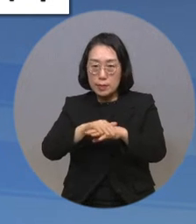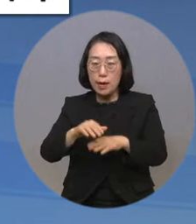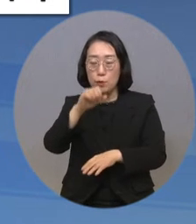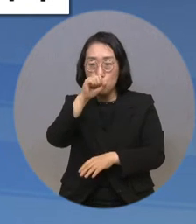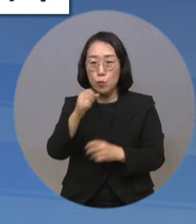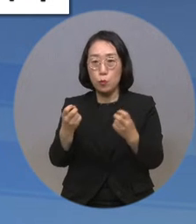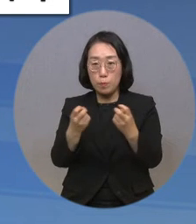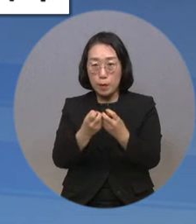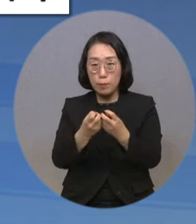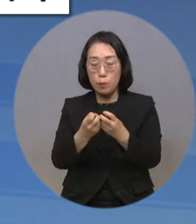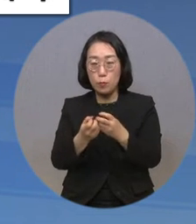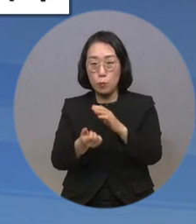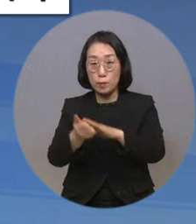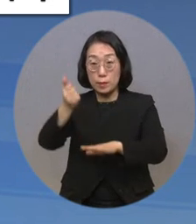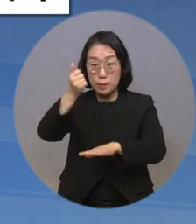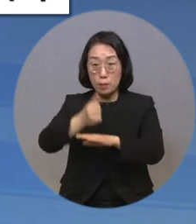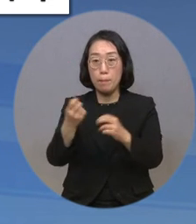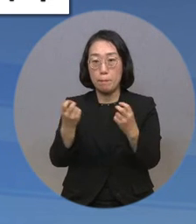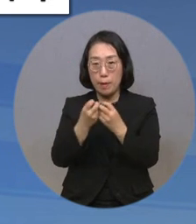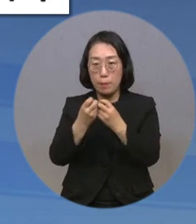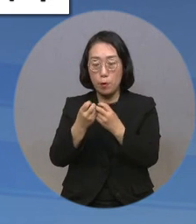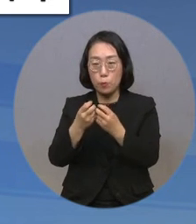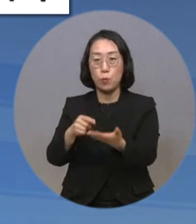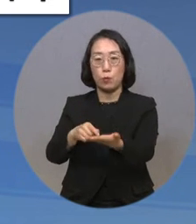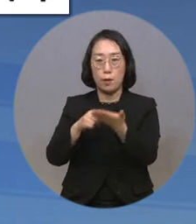관한 실천 가이드 등도 포함됐습니다.